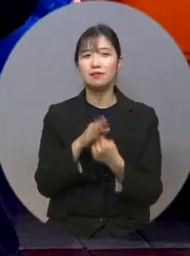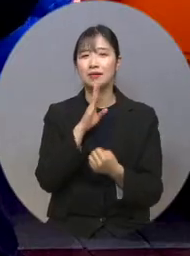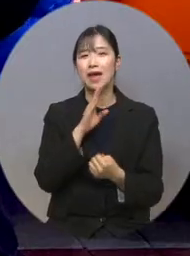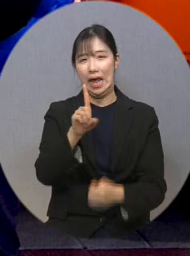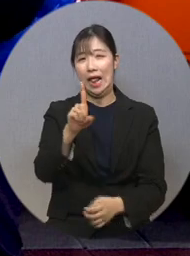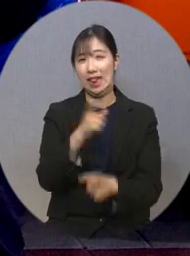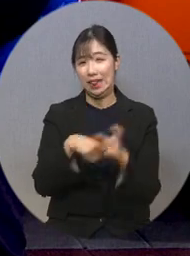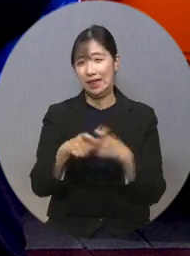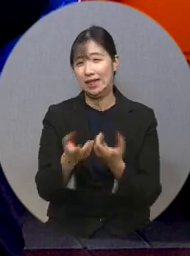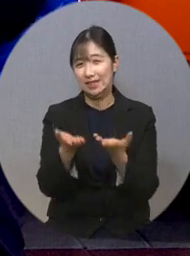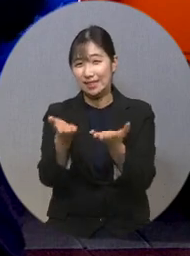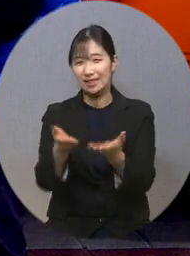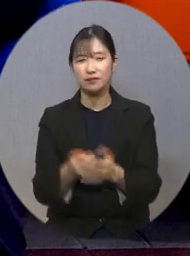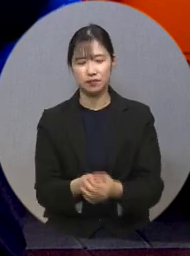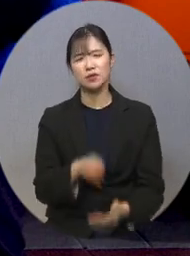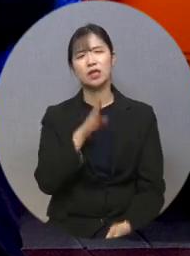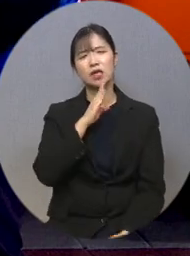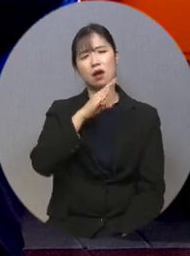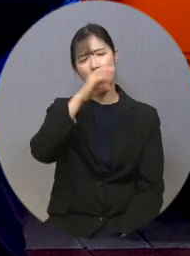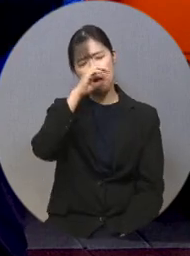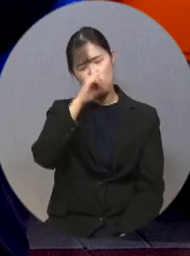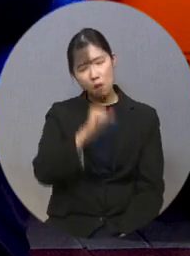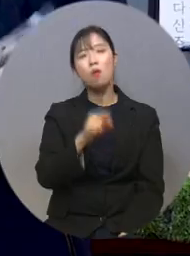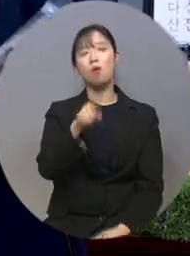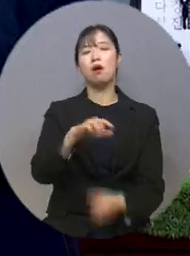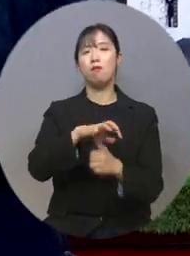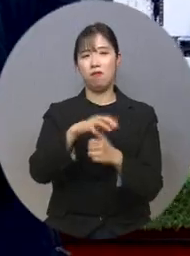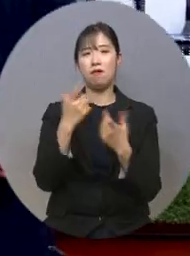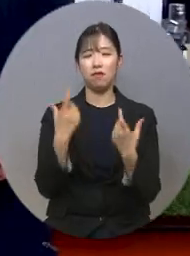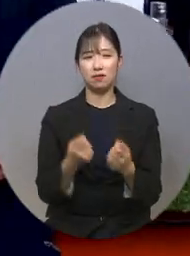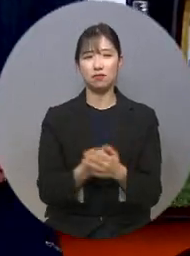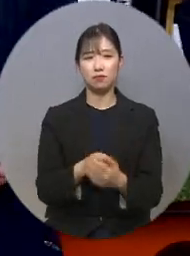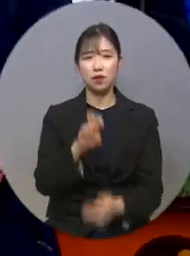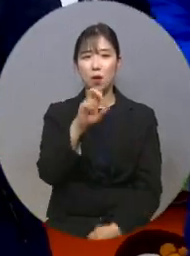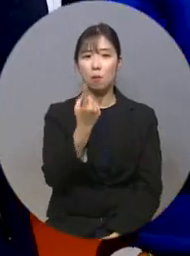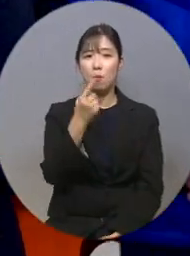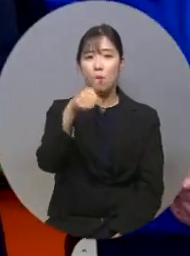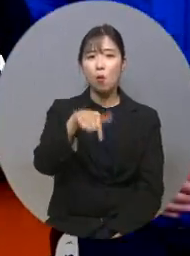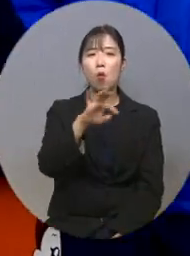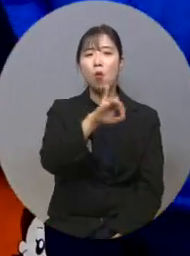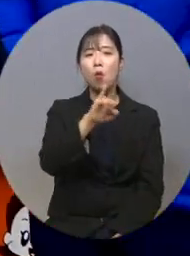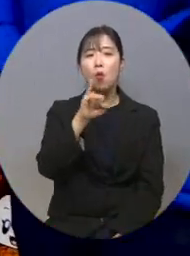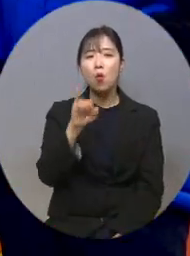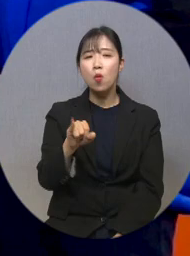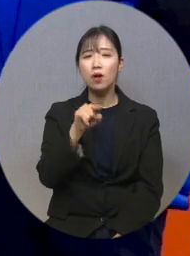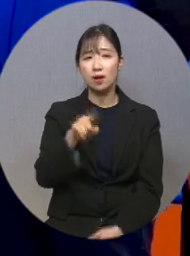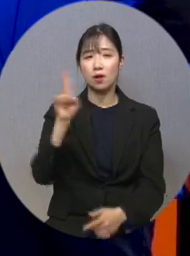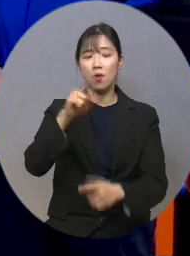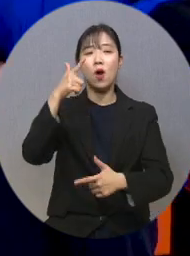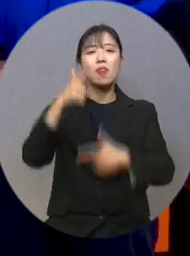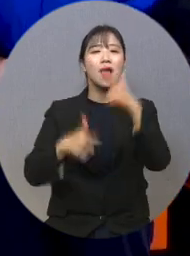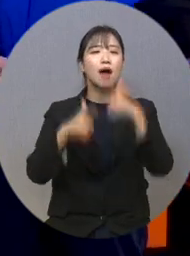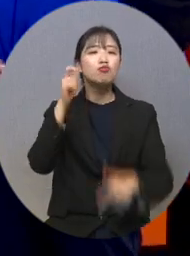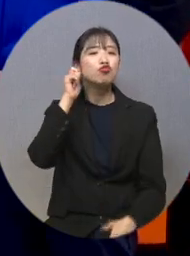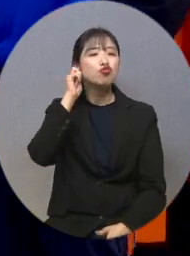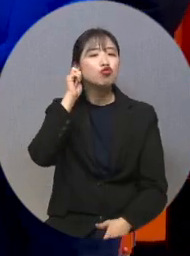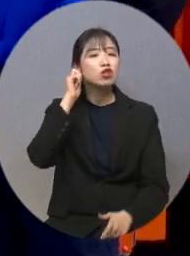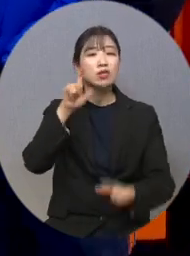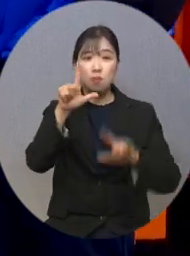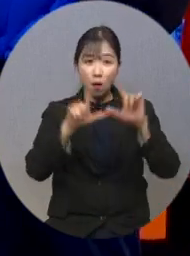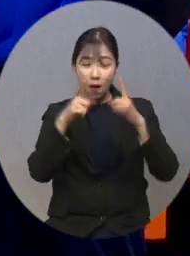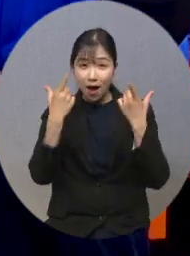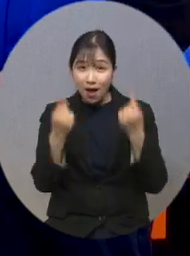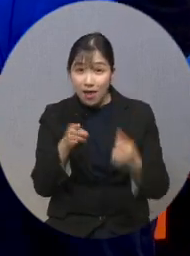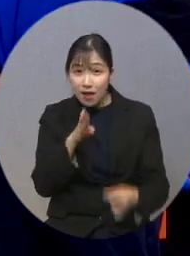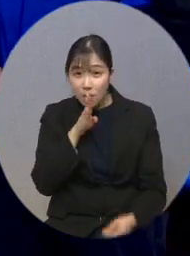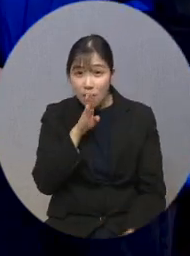이야. 정말 좋은 버섯입니다. 목이 버섯은. 근데 목이가 이 나무에 귀가 달린 모양